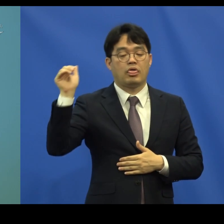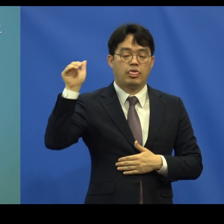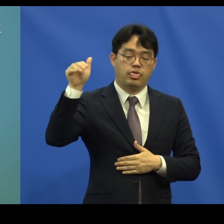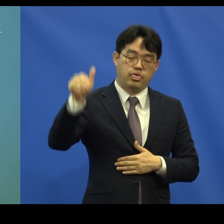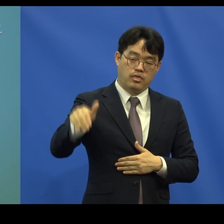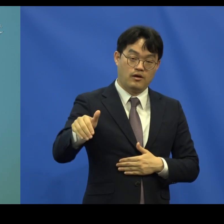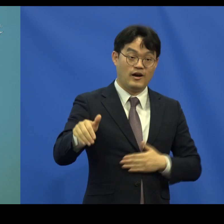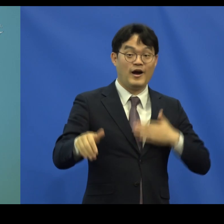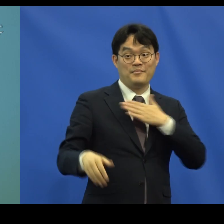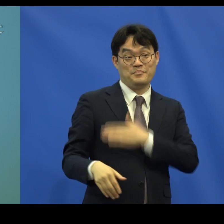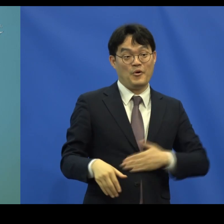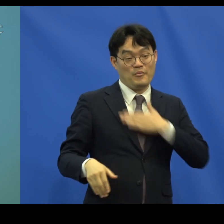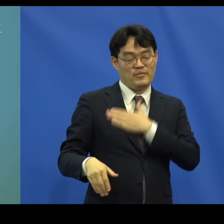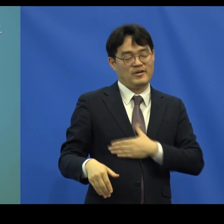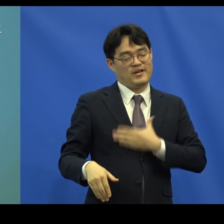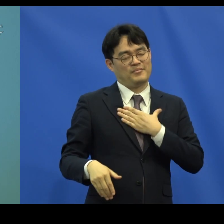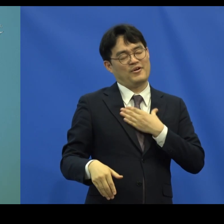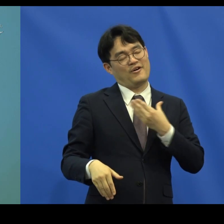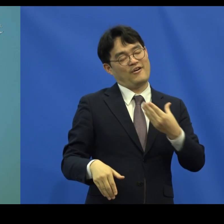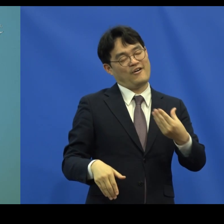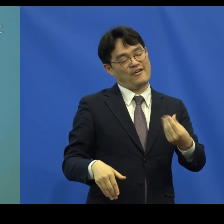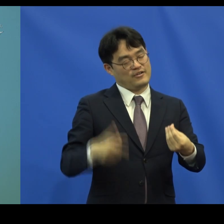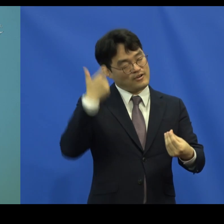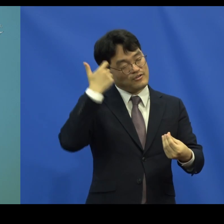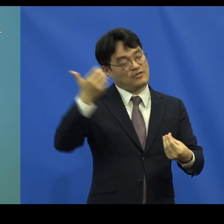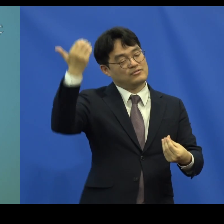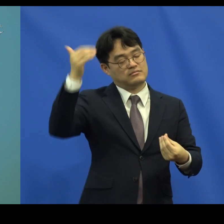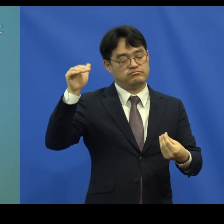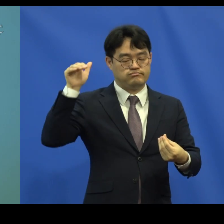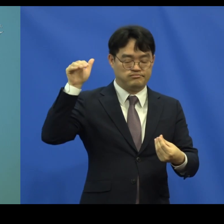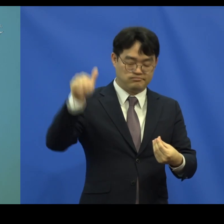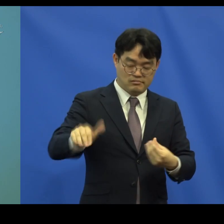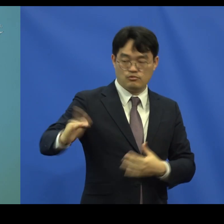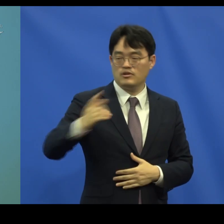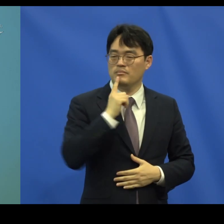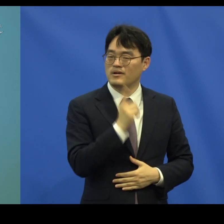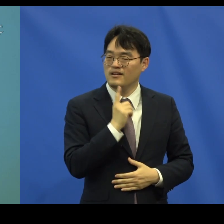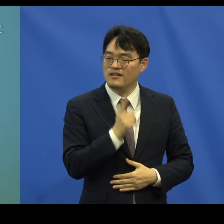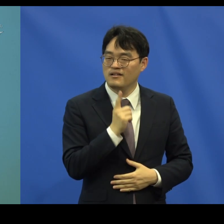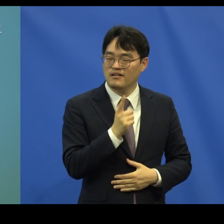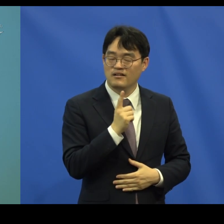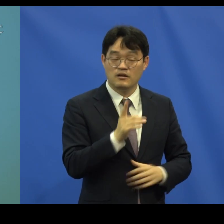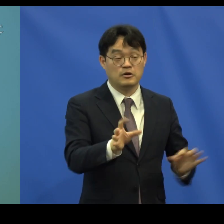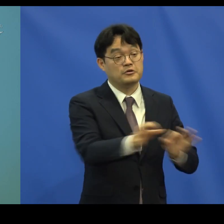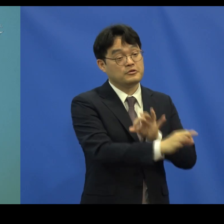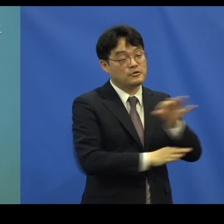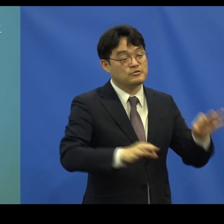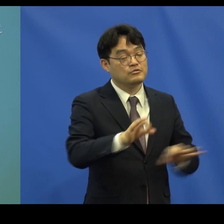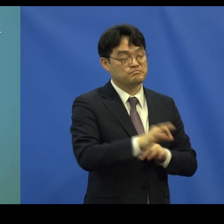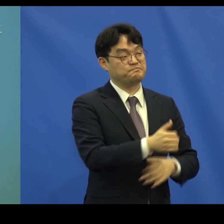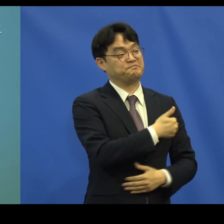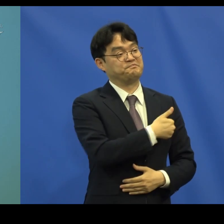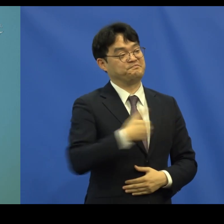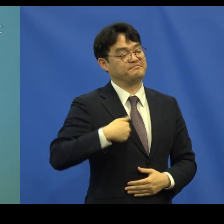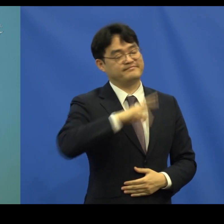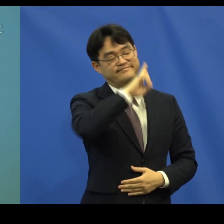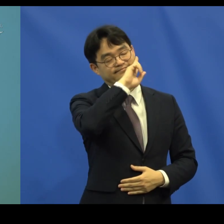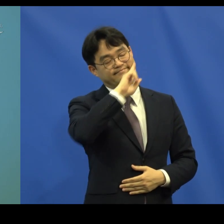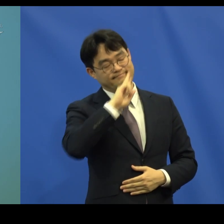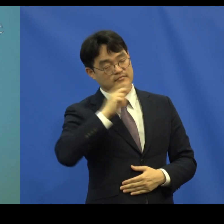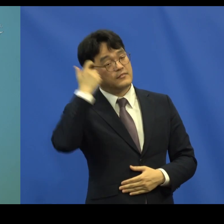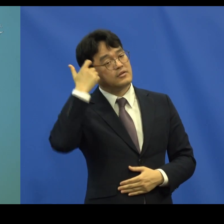경제적으로 여유가 있고 생활적으로 어려움이 없을 때 영적으로는 굉장히 위험하다는 거예요. 그러니까 GDP가